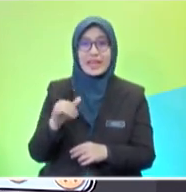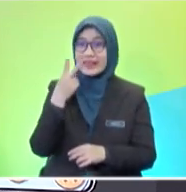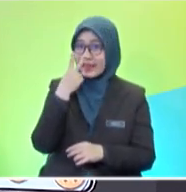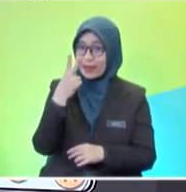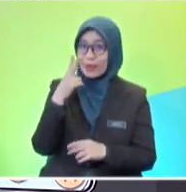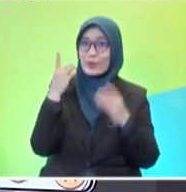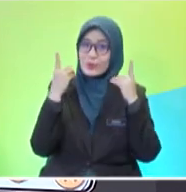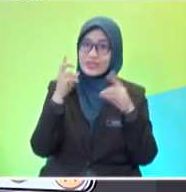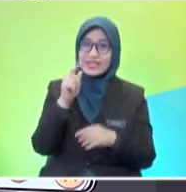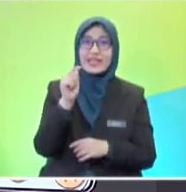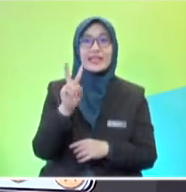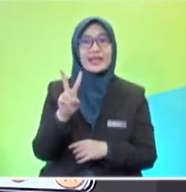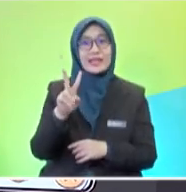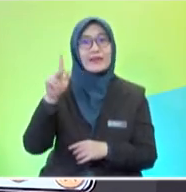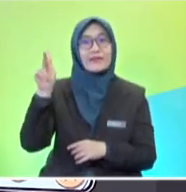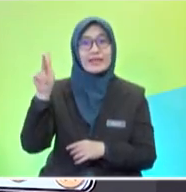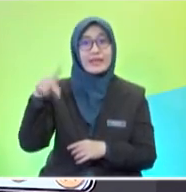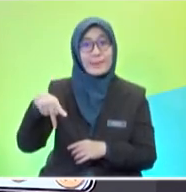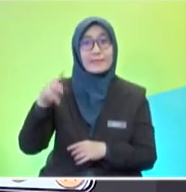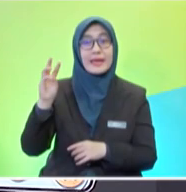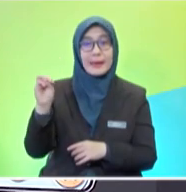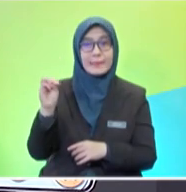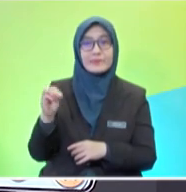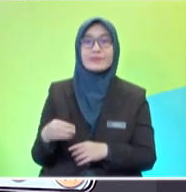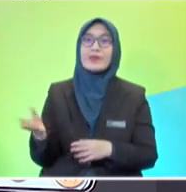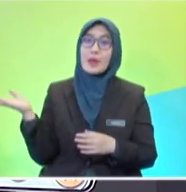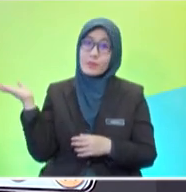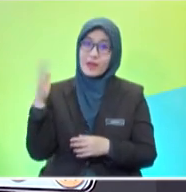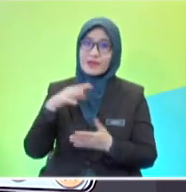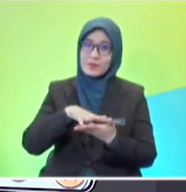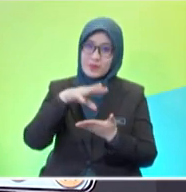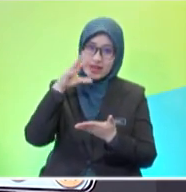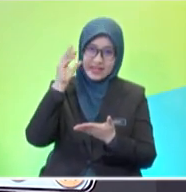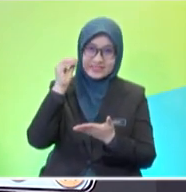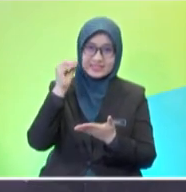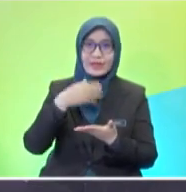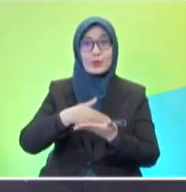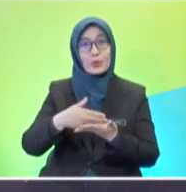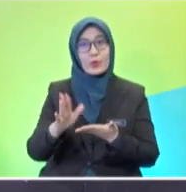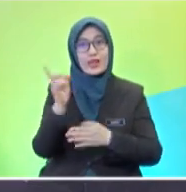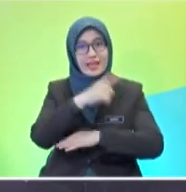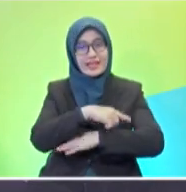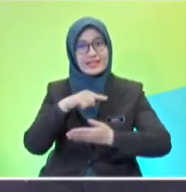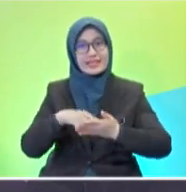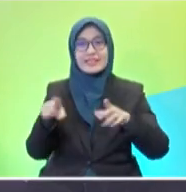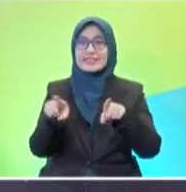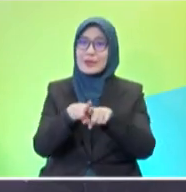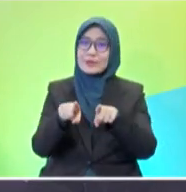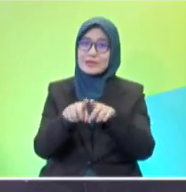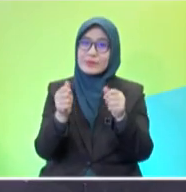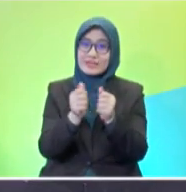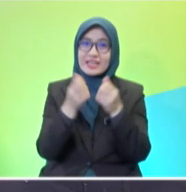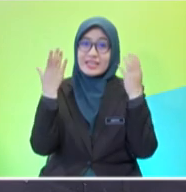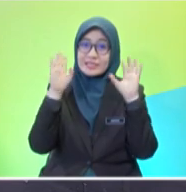mari belajar operasi tolak hari ini dan bersama dengan cek Gus duriano lagi